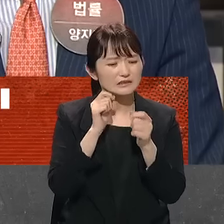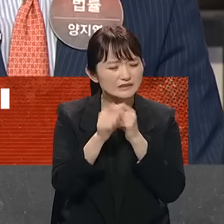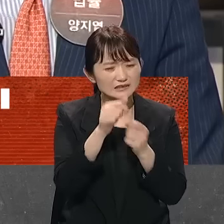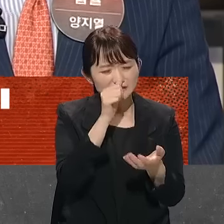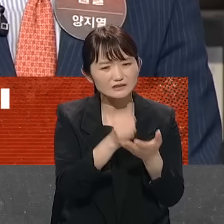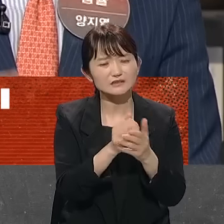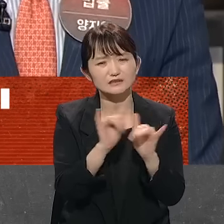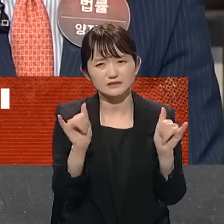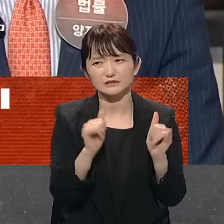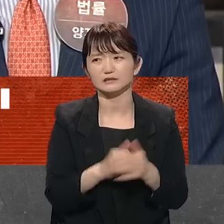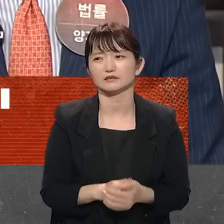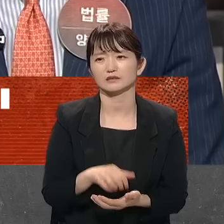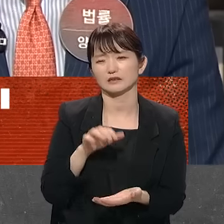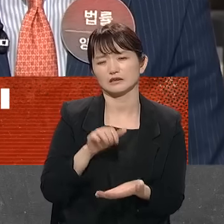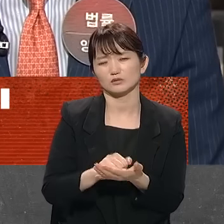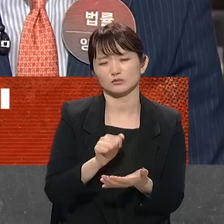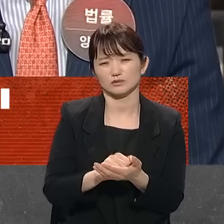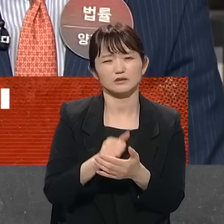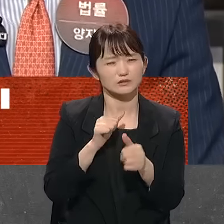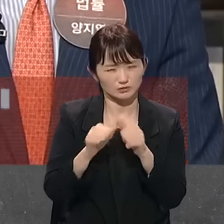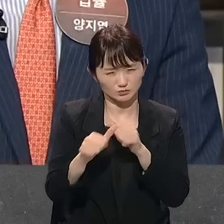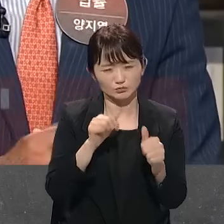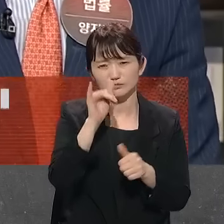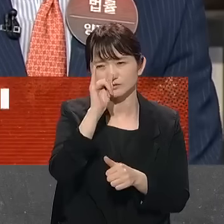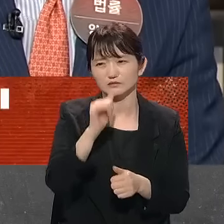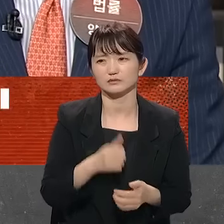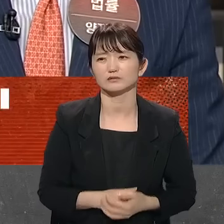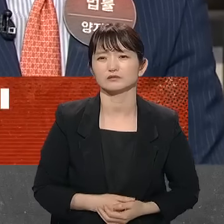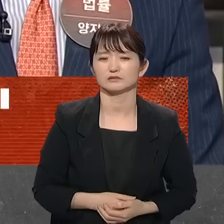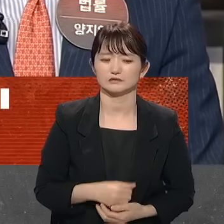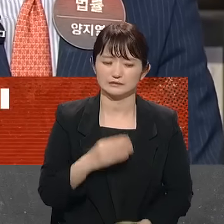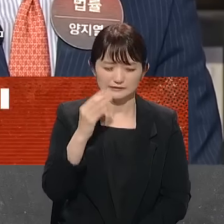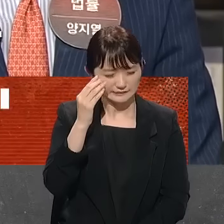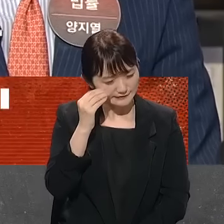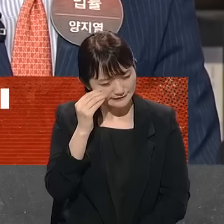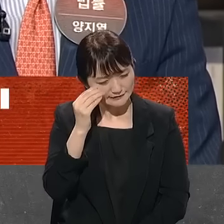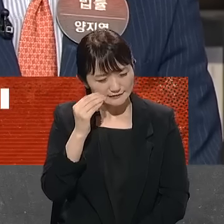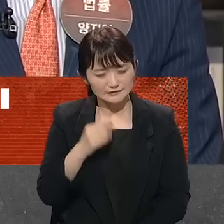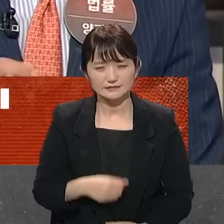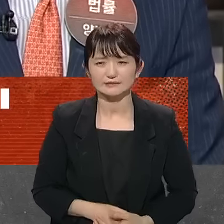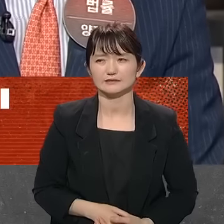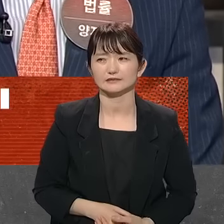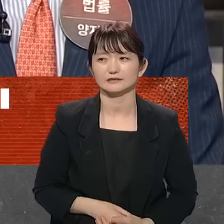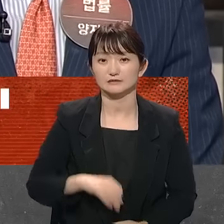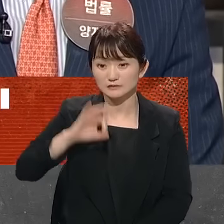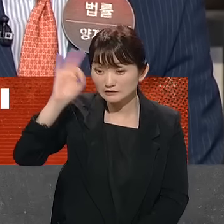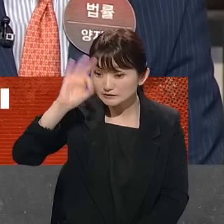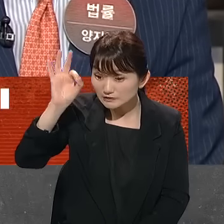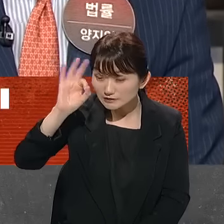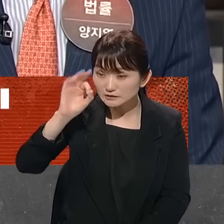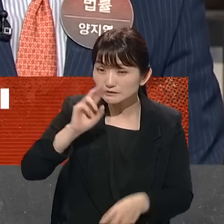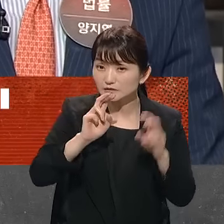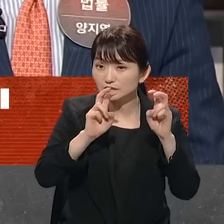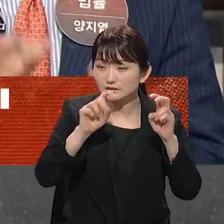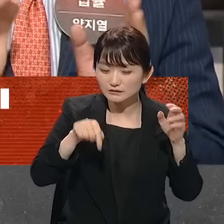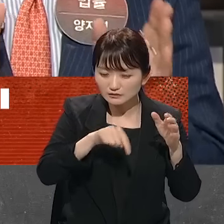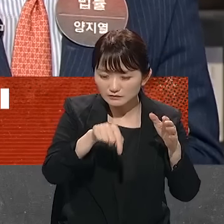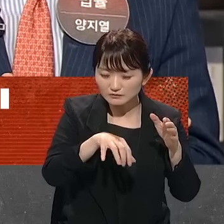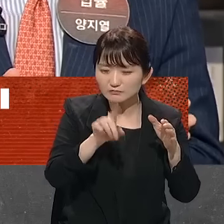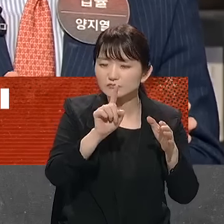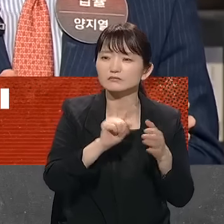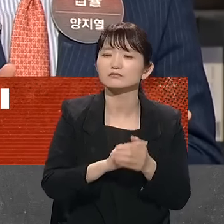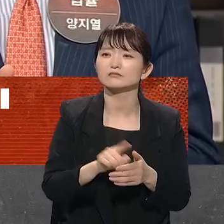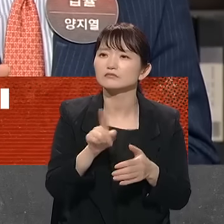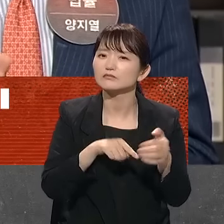있고요. 그리고 뭐 도박한다는 소문도 들리기도 하고, 거기서부터 이상하다 싶어서 또 찾아보니까 회사에서도 도대체